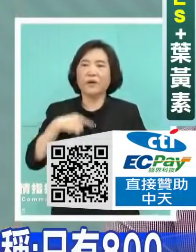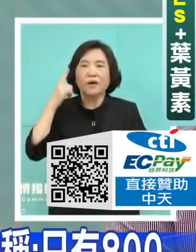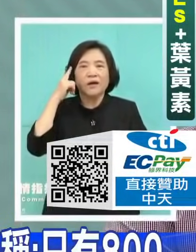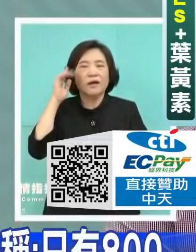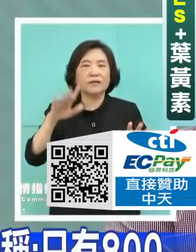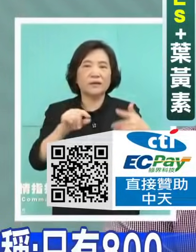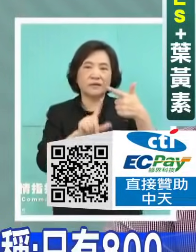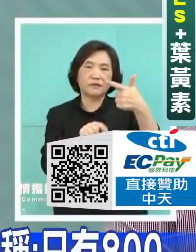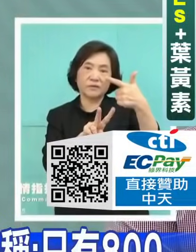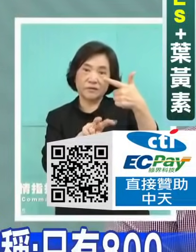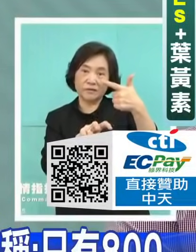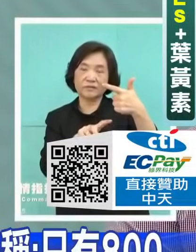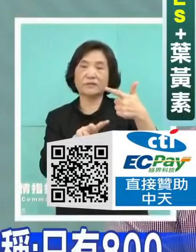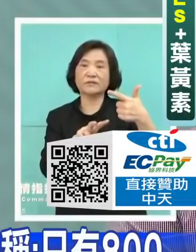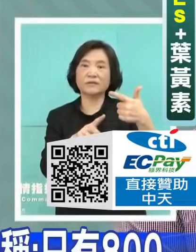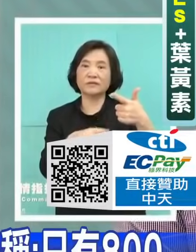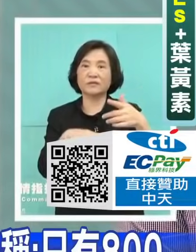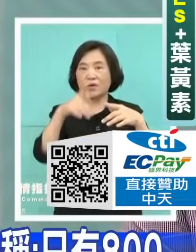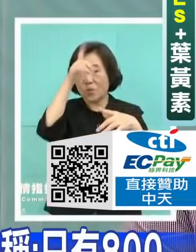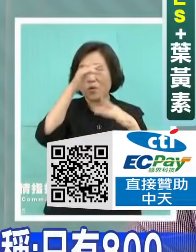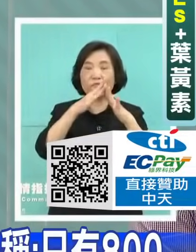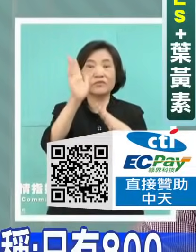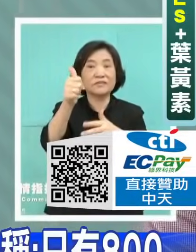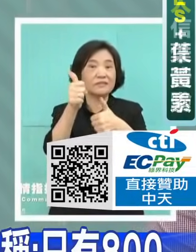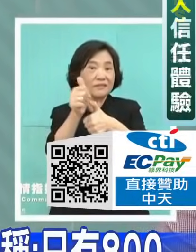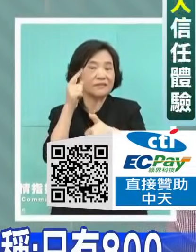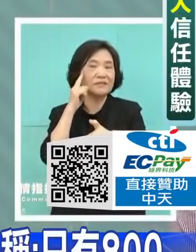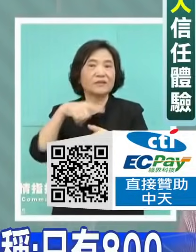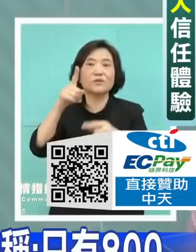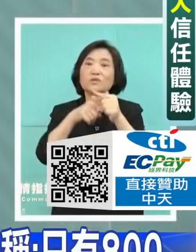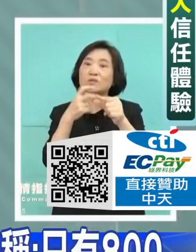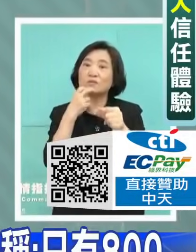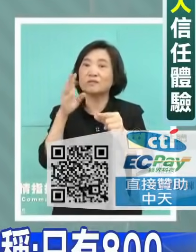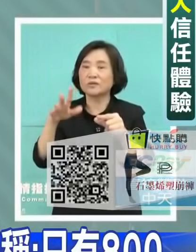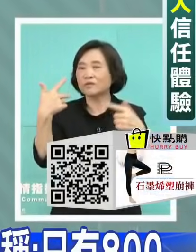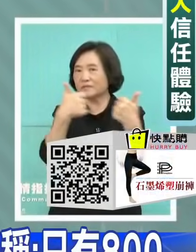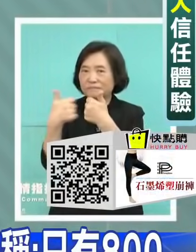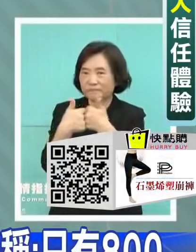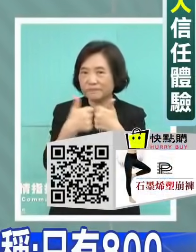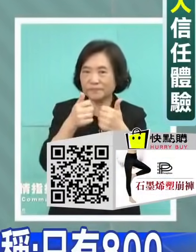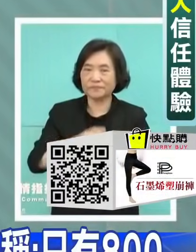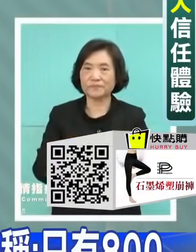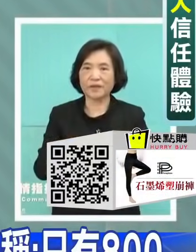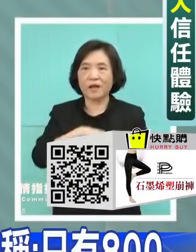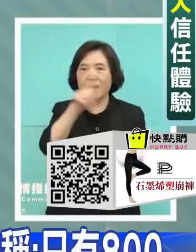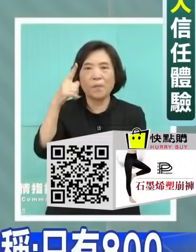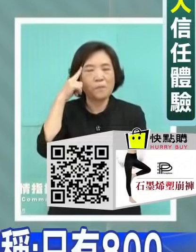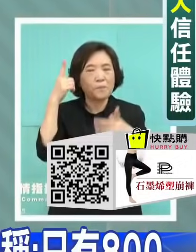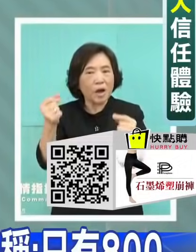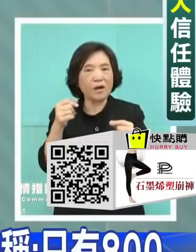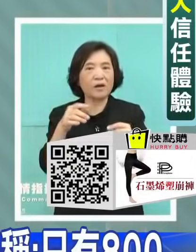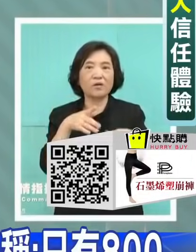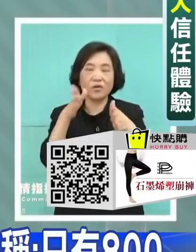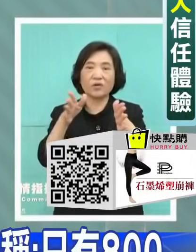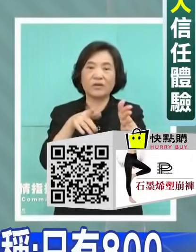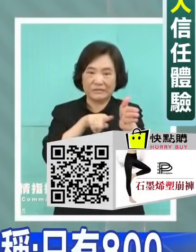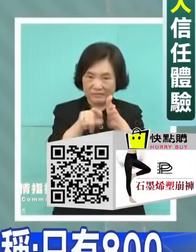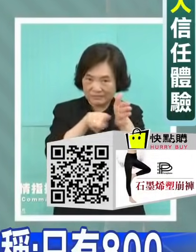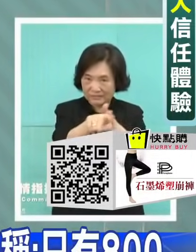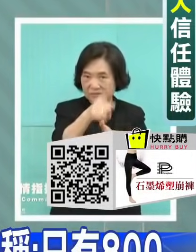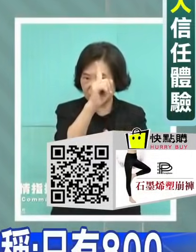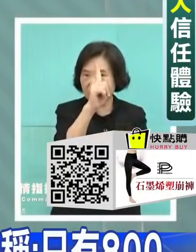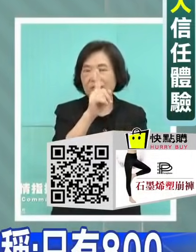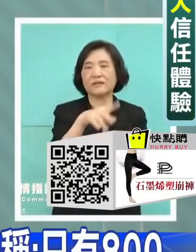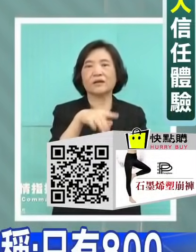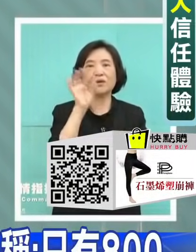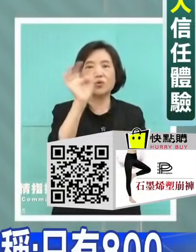在6月22号由黄珊珊副市长到中央去跟 CDC 来做开会，取得了共识，就是采取快筛的模式，也